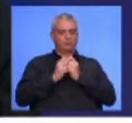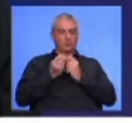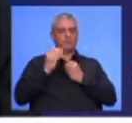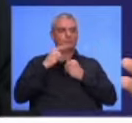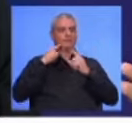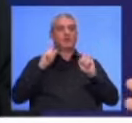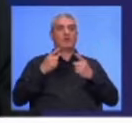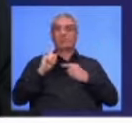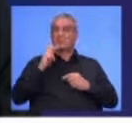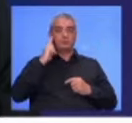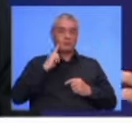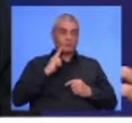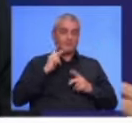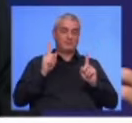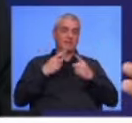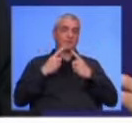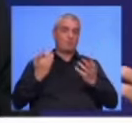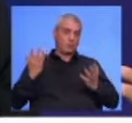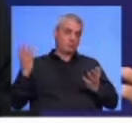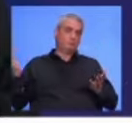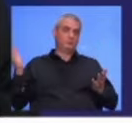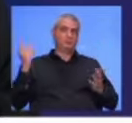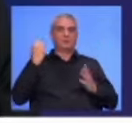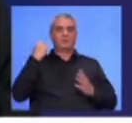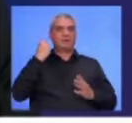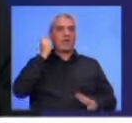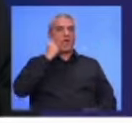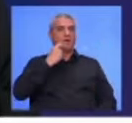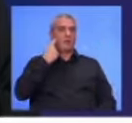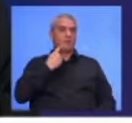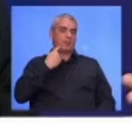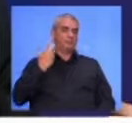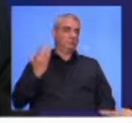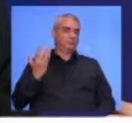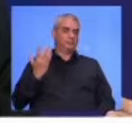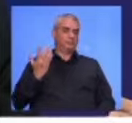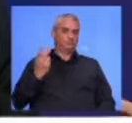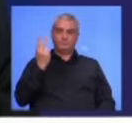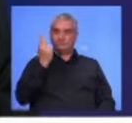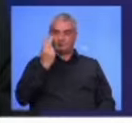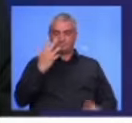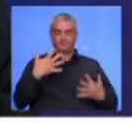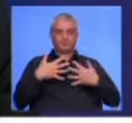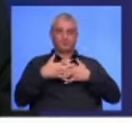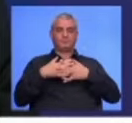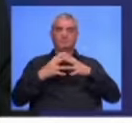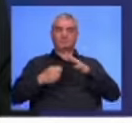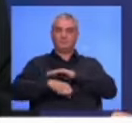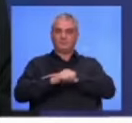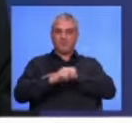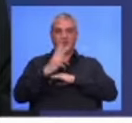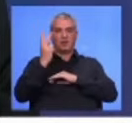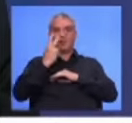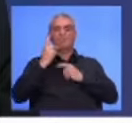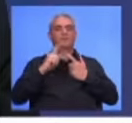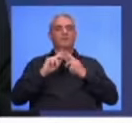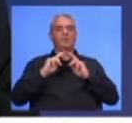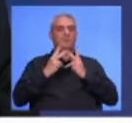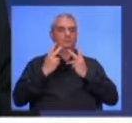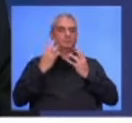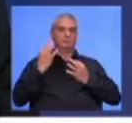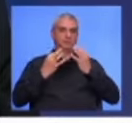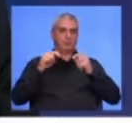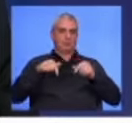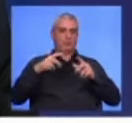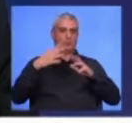מי שמבזה את ההמנון, למעשה בא ועובר עבירה פלילית. עכשיו, כמובן שהתאחדות לכדורגל, כמובן שקבוצה שמשחקת כאן